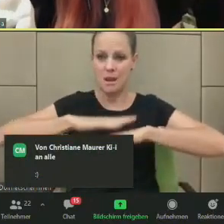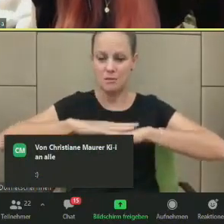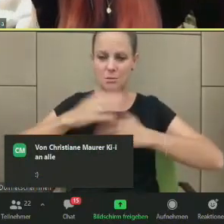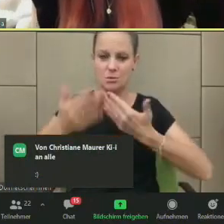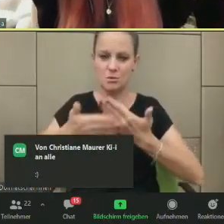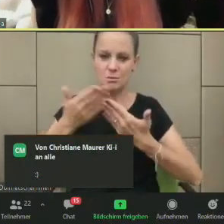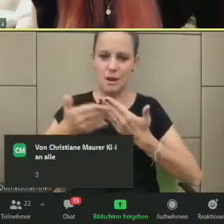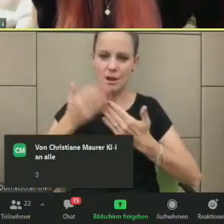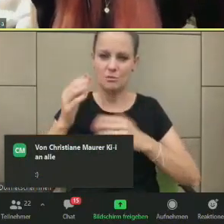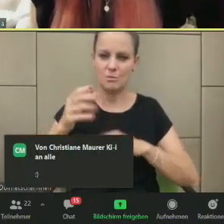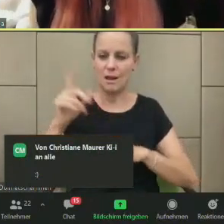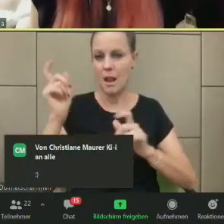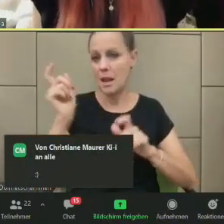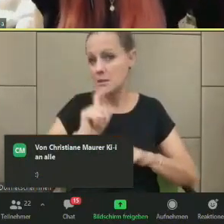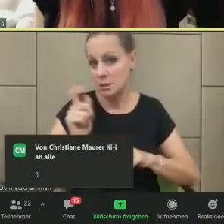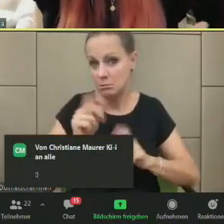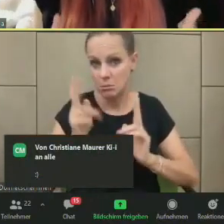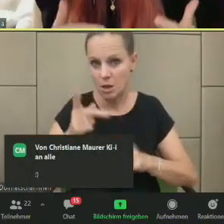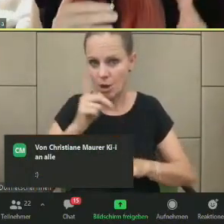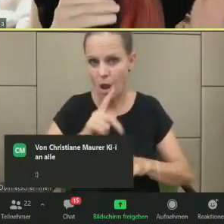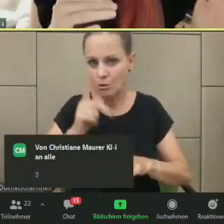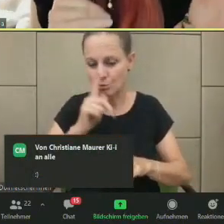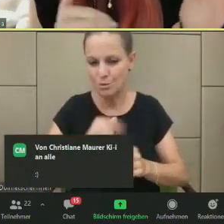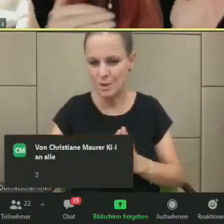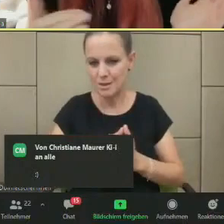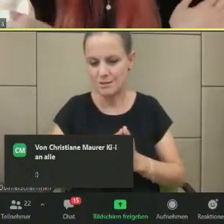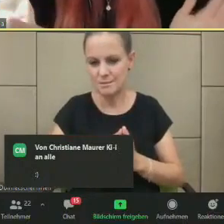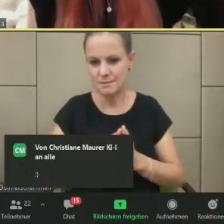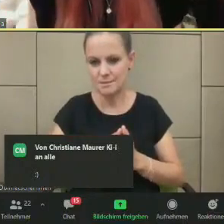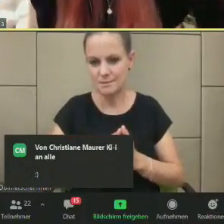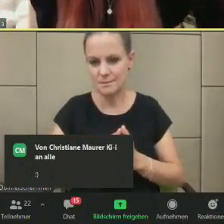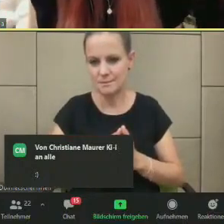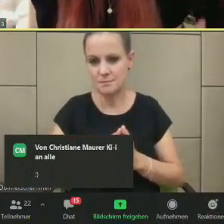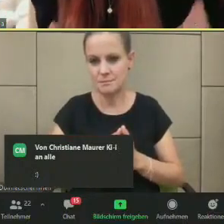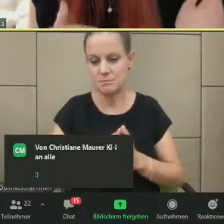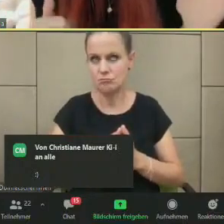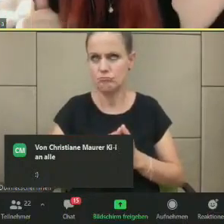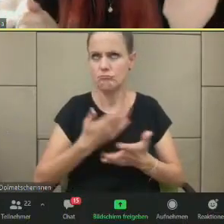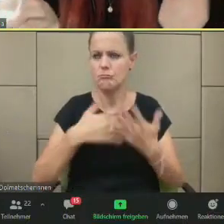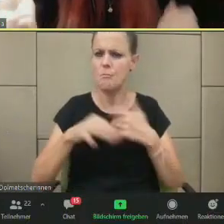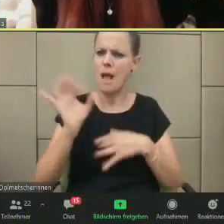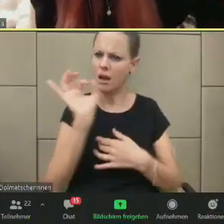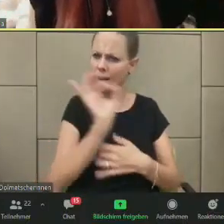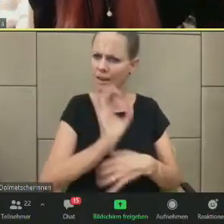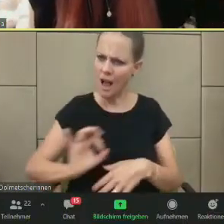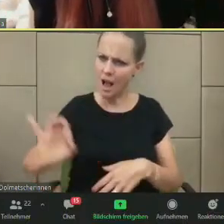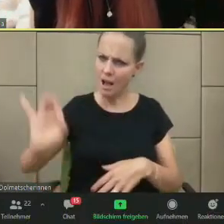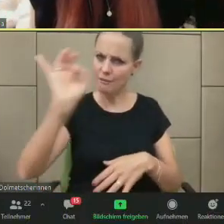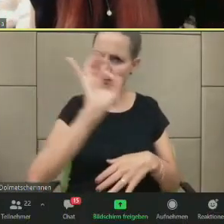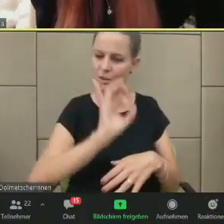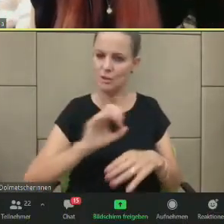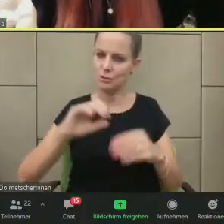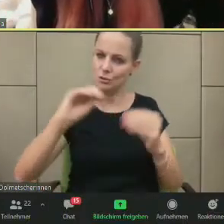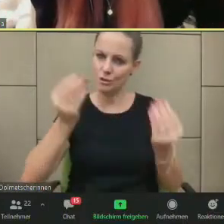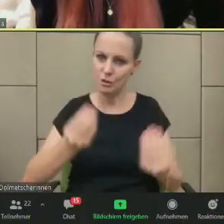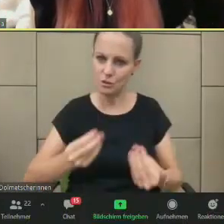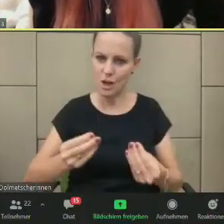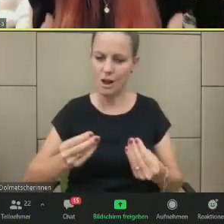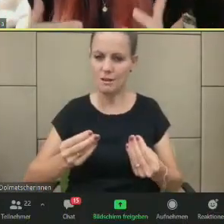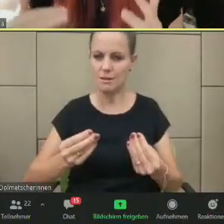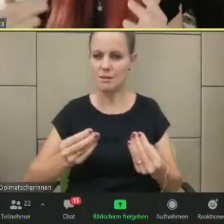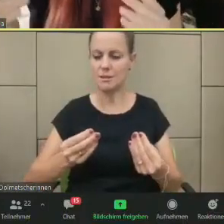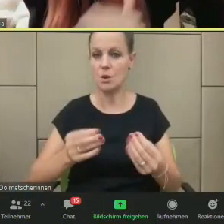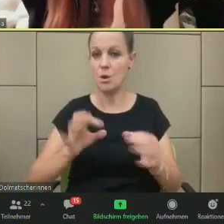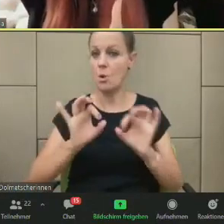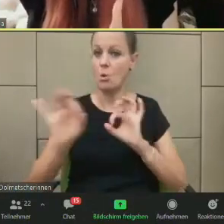kann einfach einmal ausprobieren. Man kann ausprobieren, bin ich irgendwie grafisch, tue ich gern das Grafische gestalten, liegt mir das,